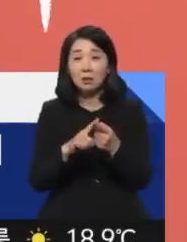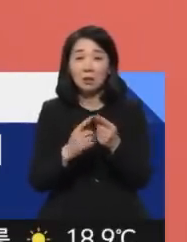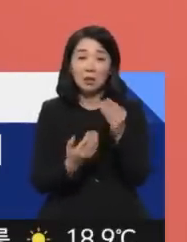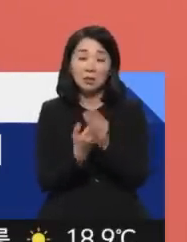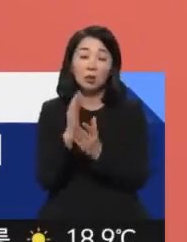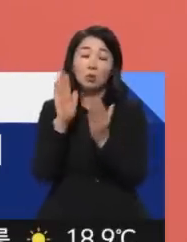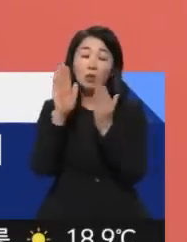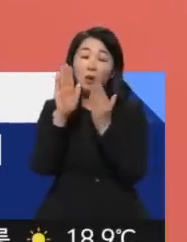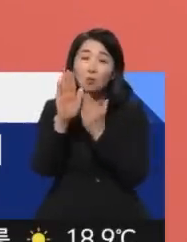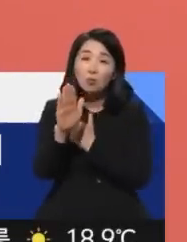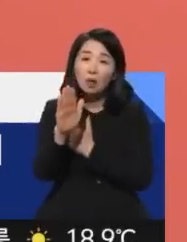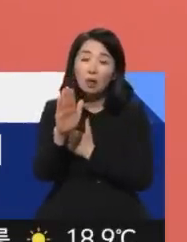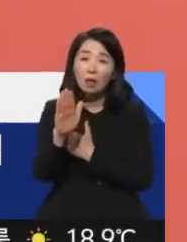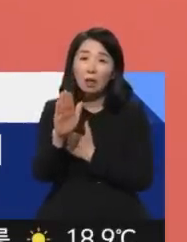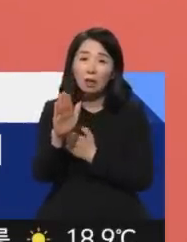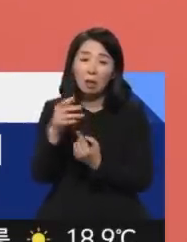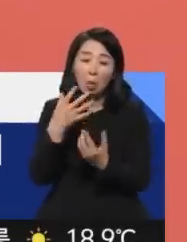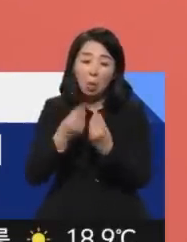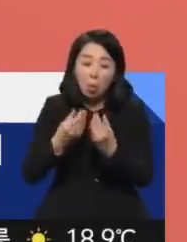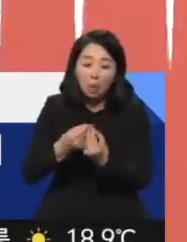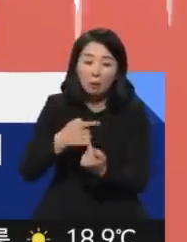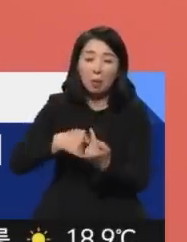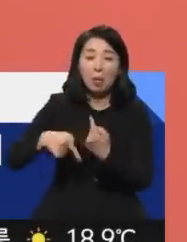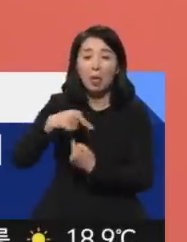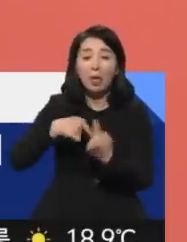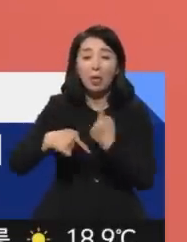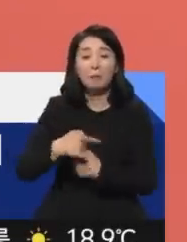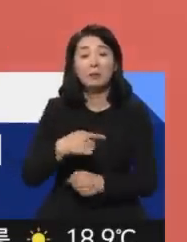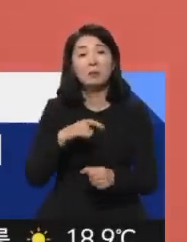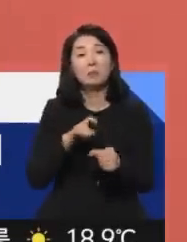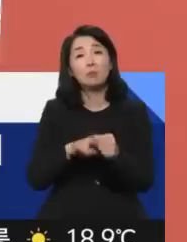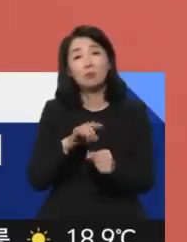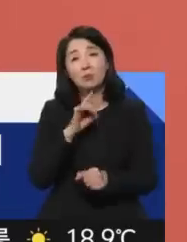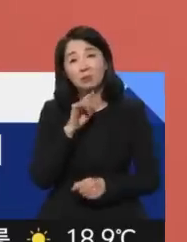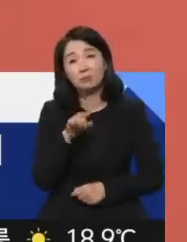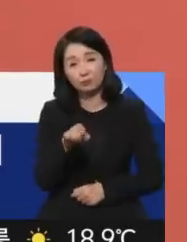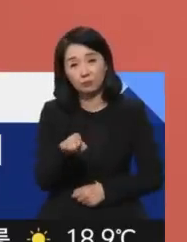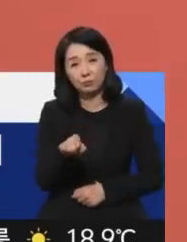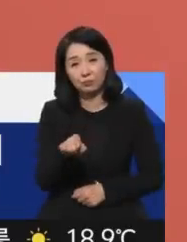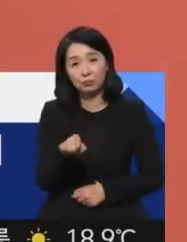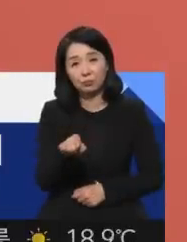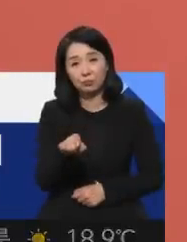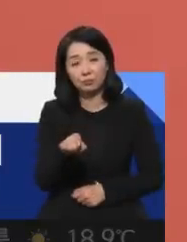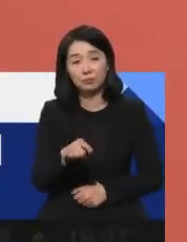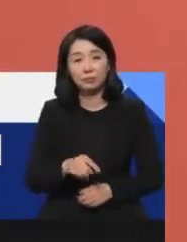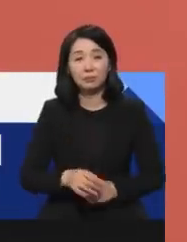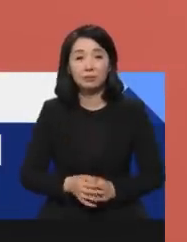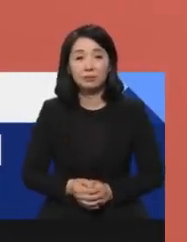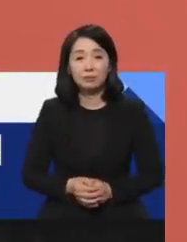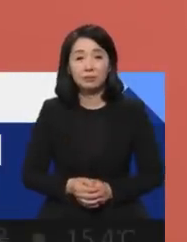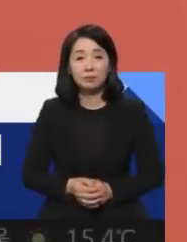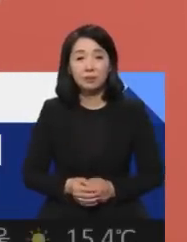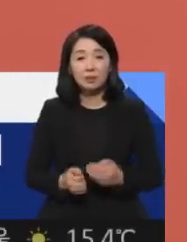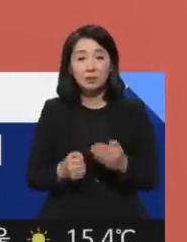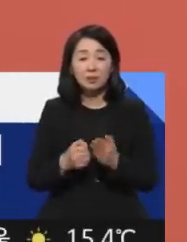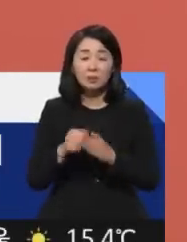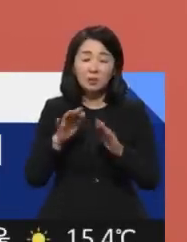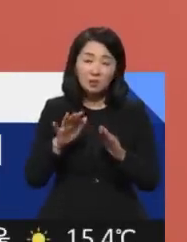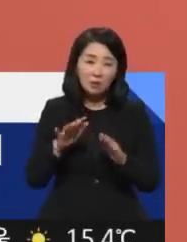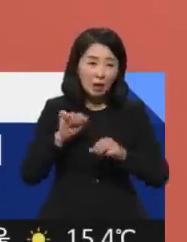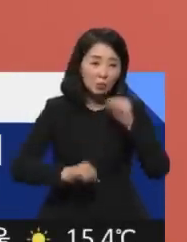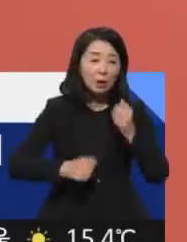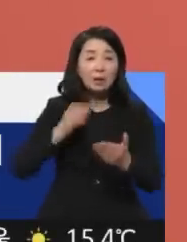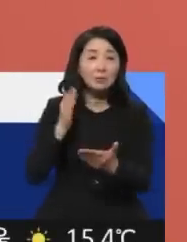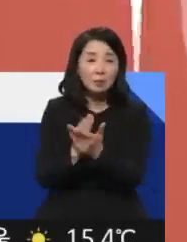대응의 면피, 이 책임 회피를 위한 그러한 정보이기 때문에 해서는 안 되는